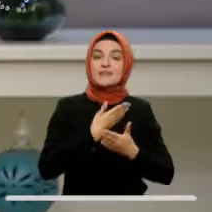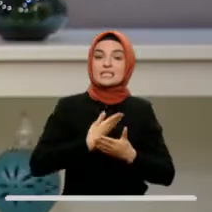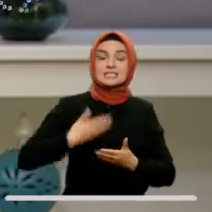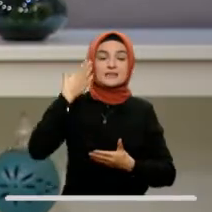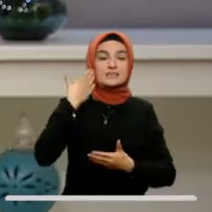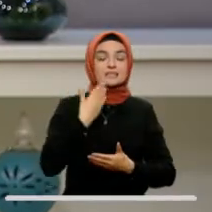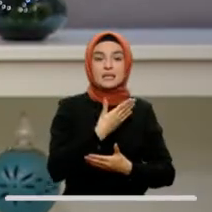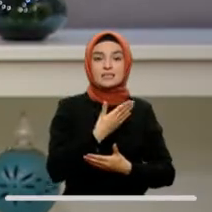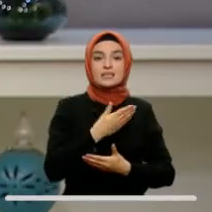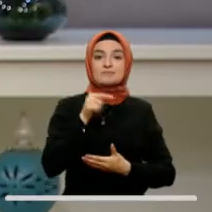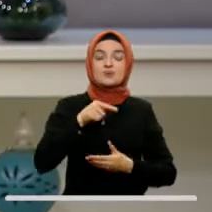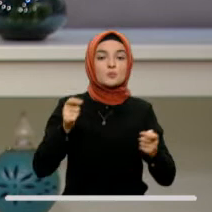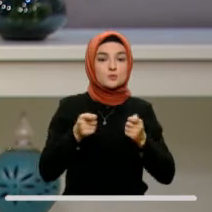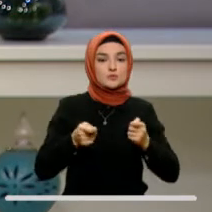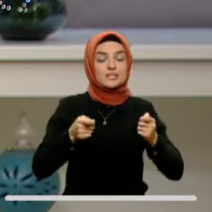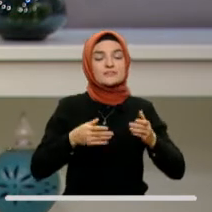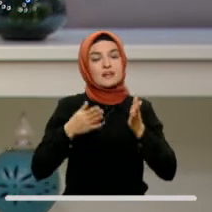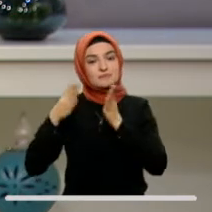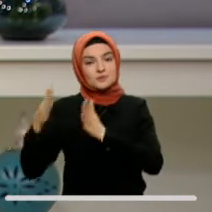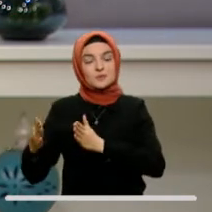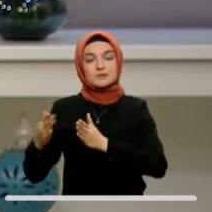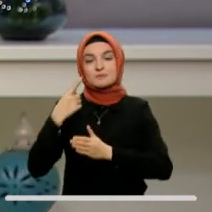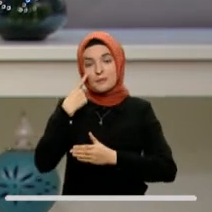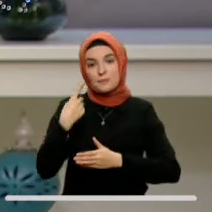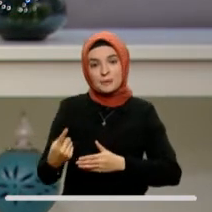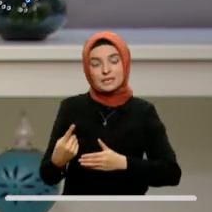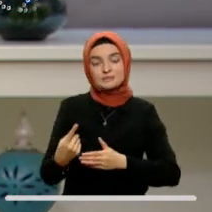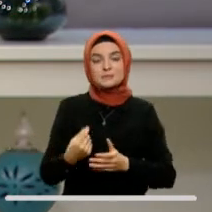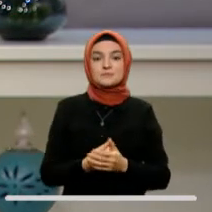izleyenler, şimdi muhtelif işler köşemize geçip bir bakalım. Katı sanatıyla